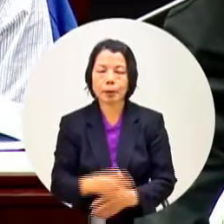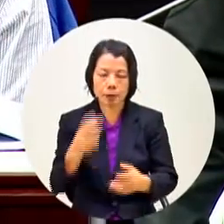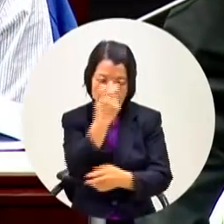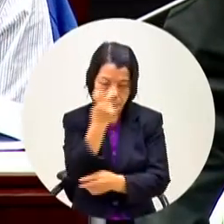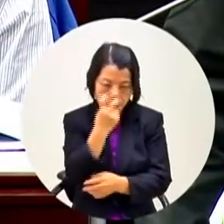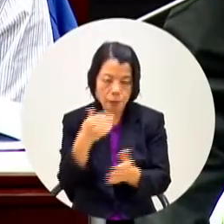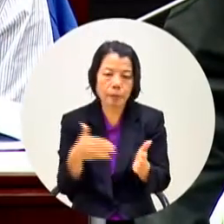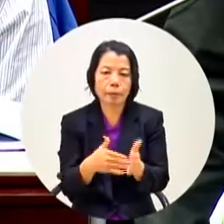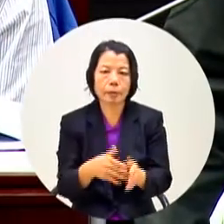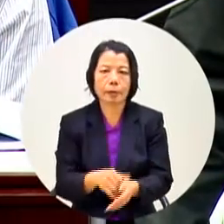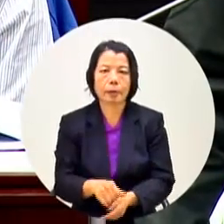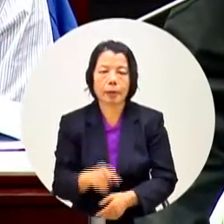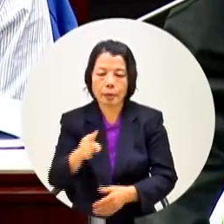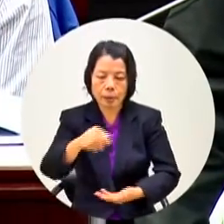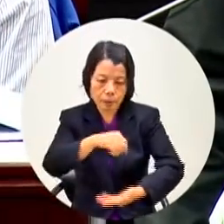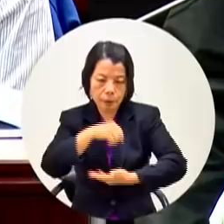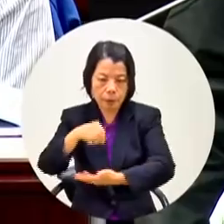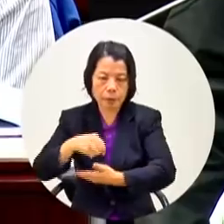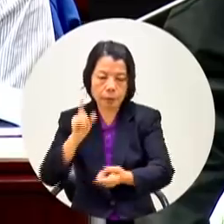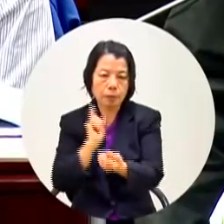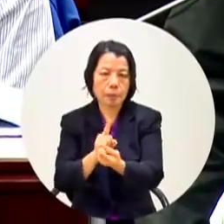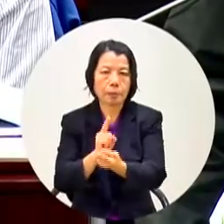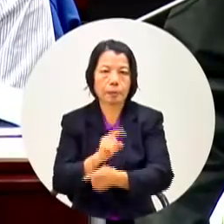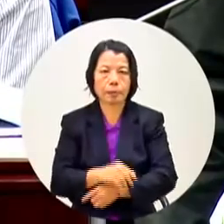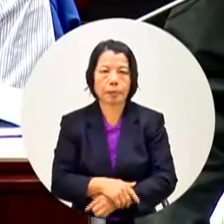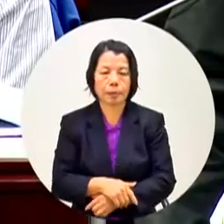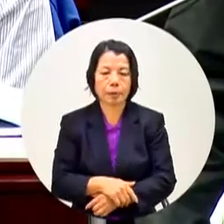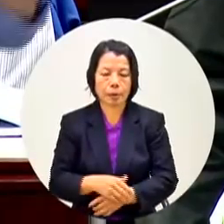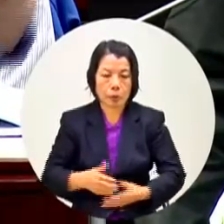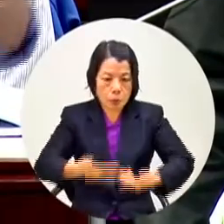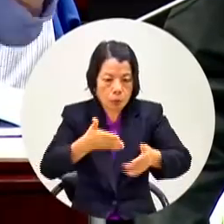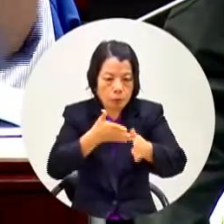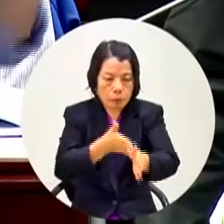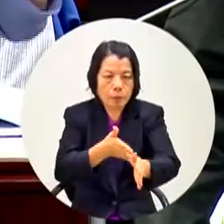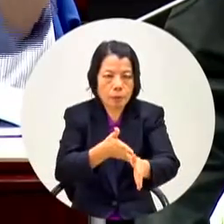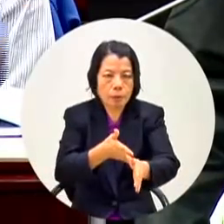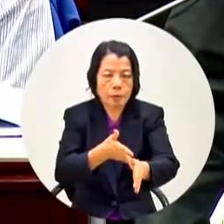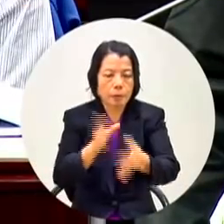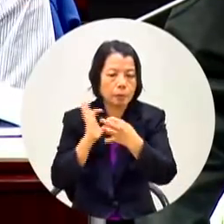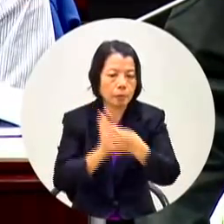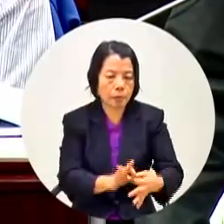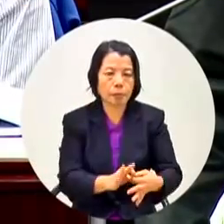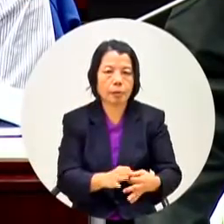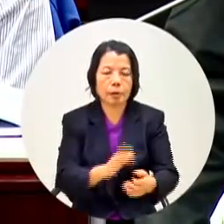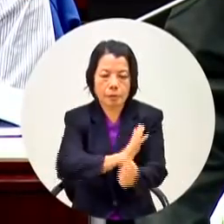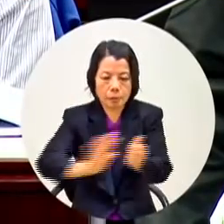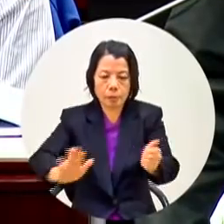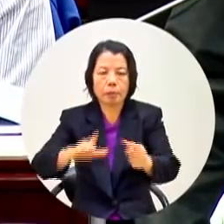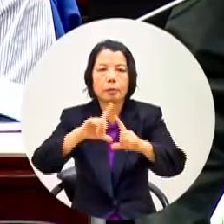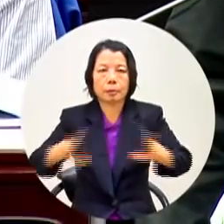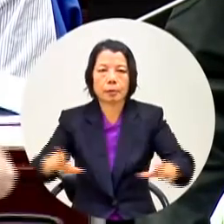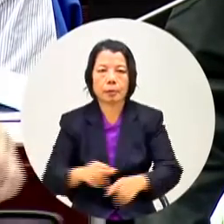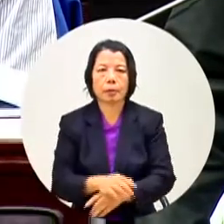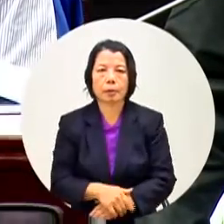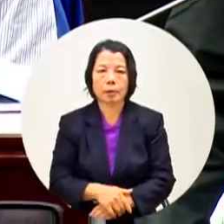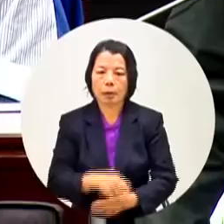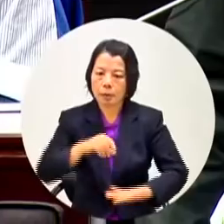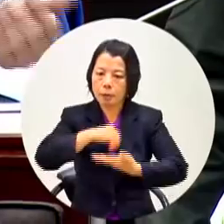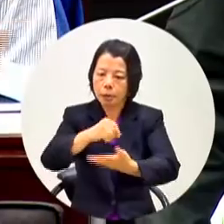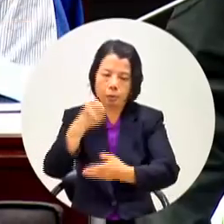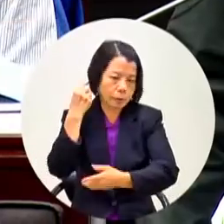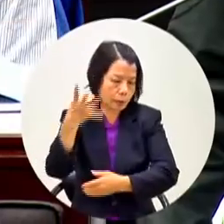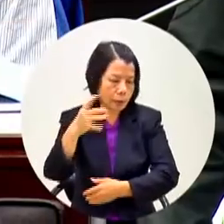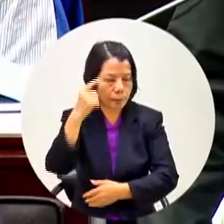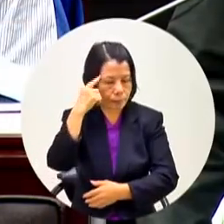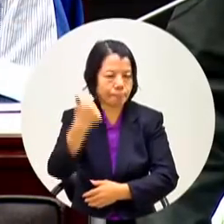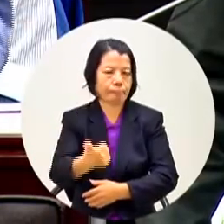对我们整个轻轨的后续会有比较大的一个影响，因为你很多提出来是也是一些新的观念啊。我们只是说现